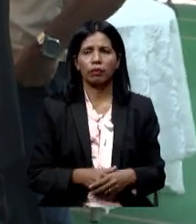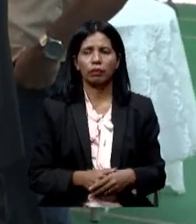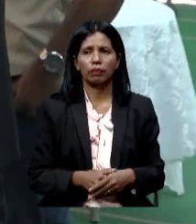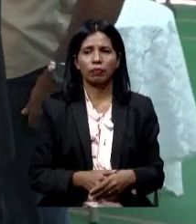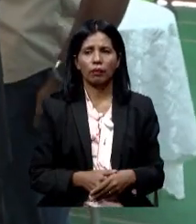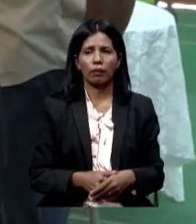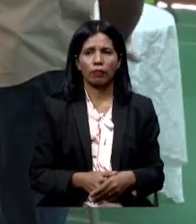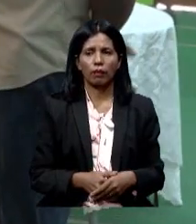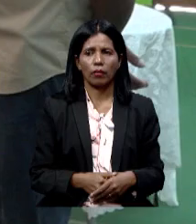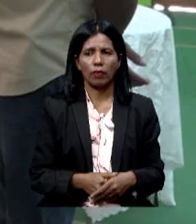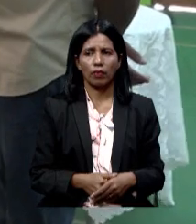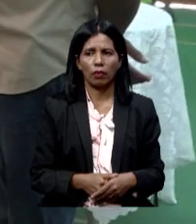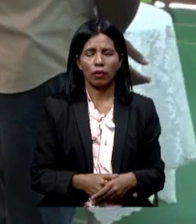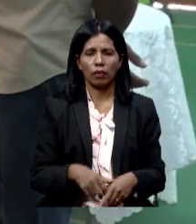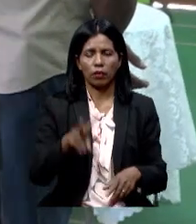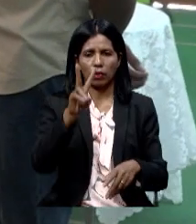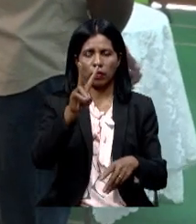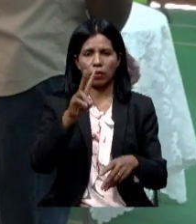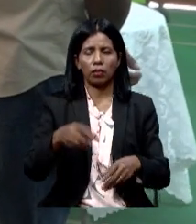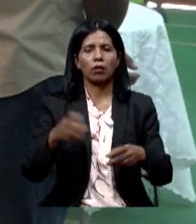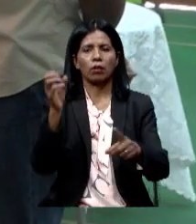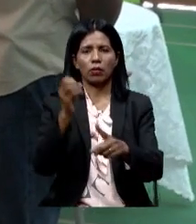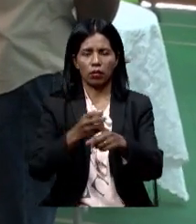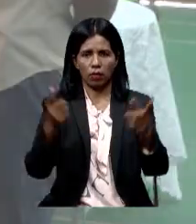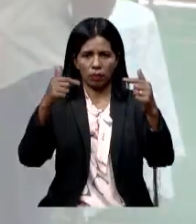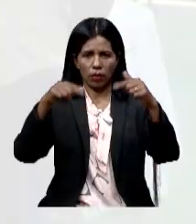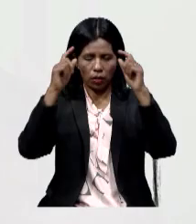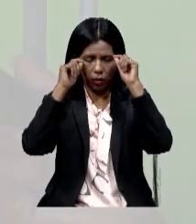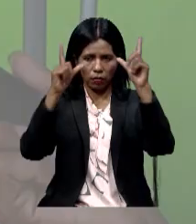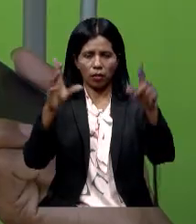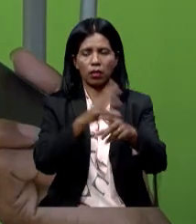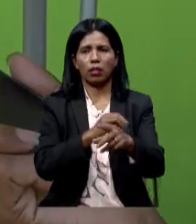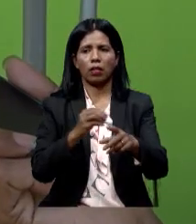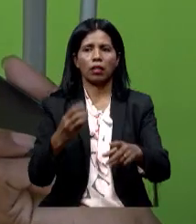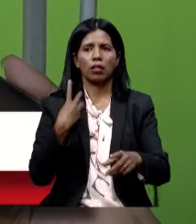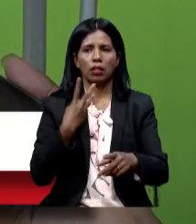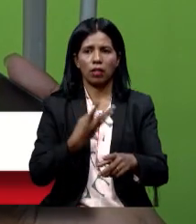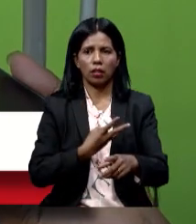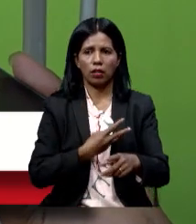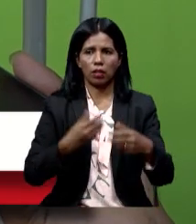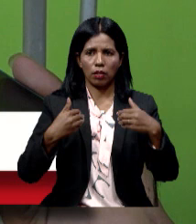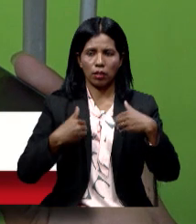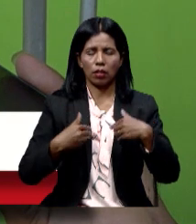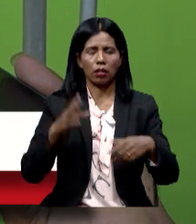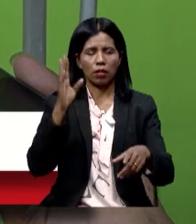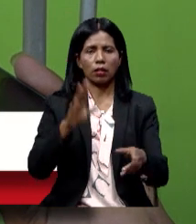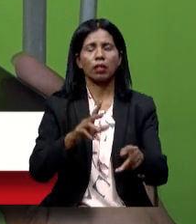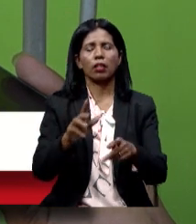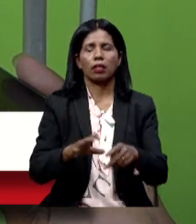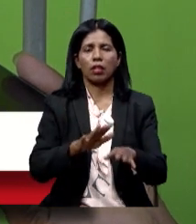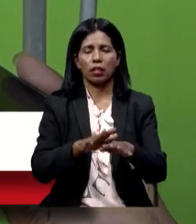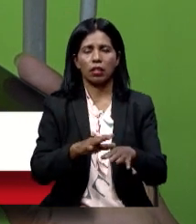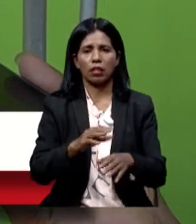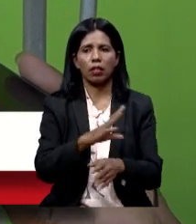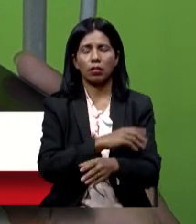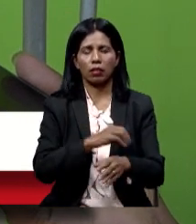nebe maka oprese oportunidade me Timor e durante mobilidade ne ita ia alem balu maka la combida